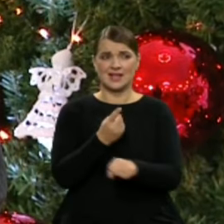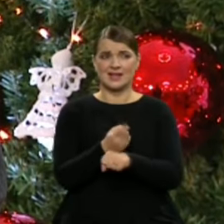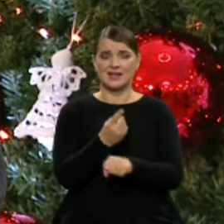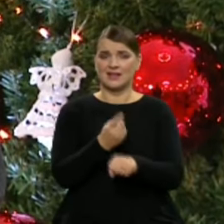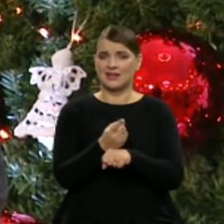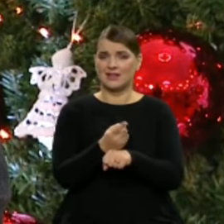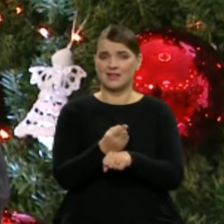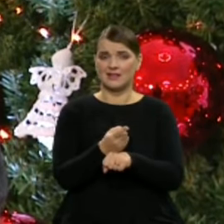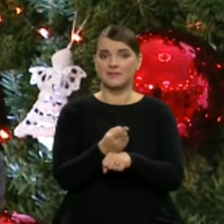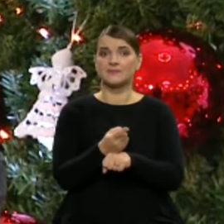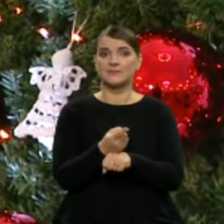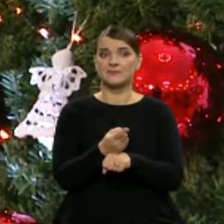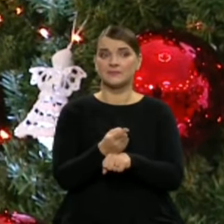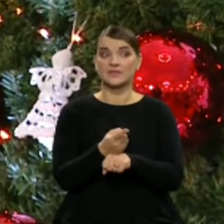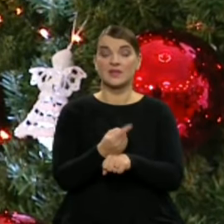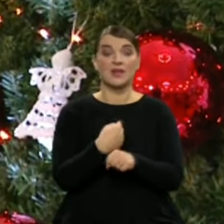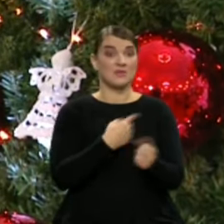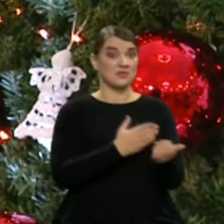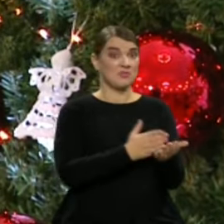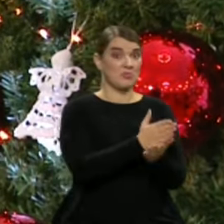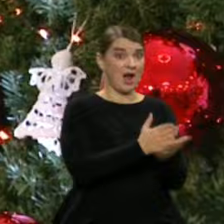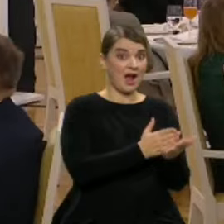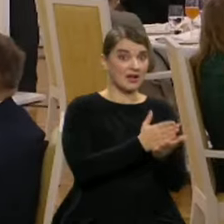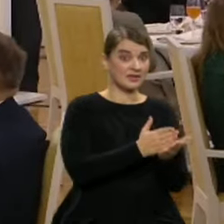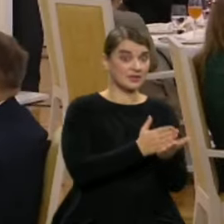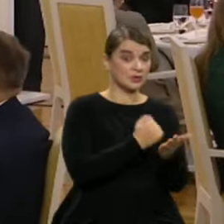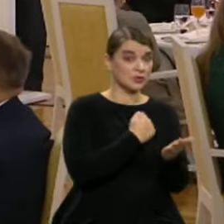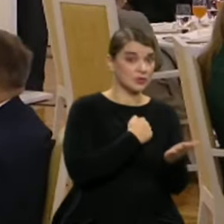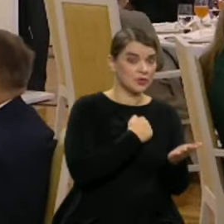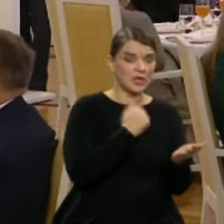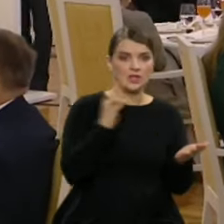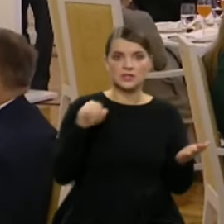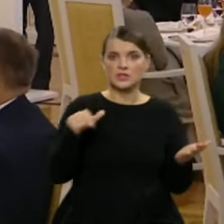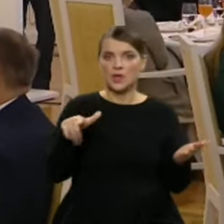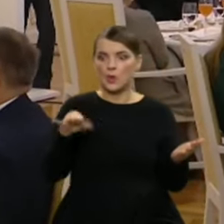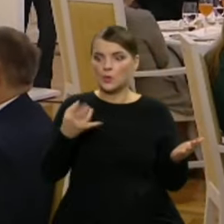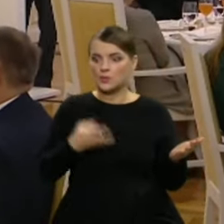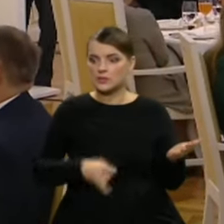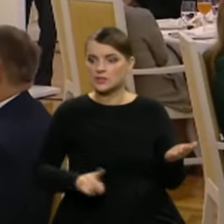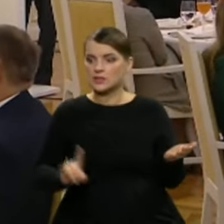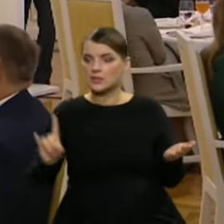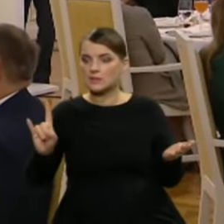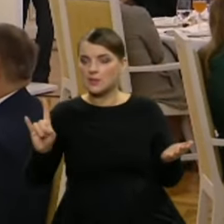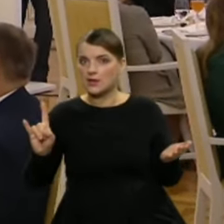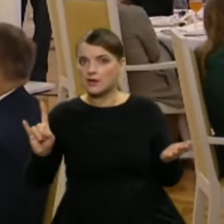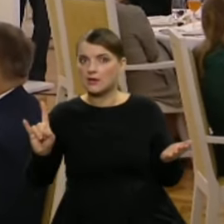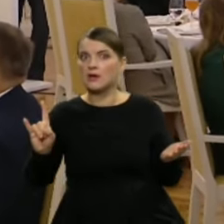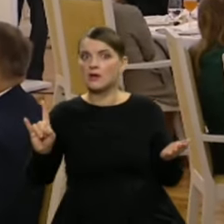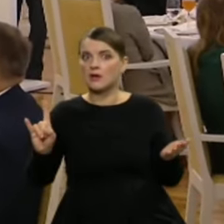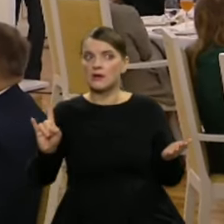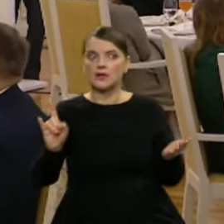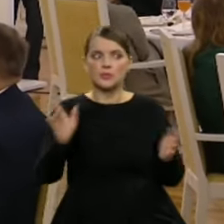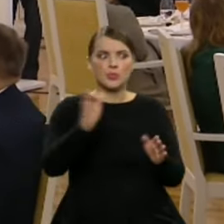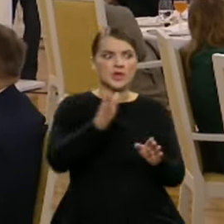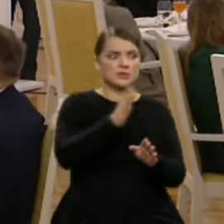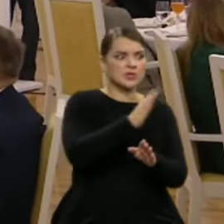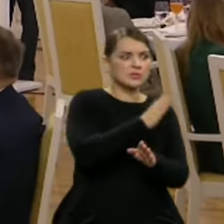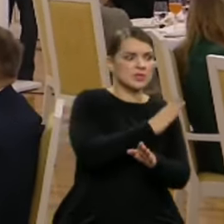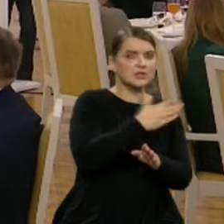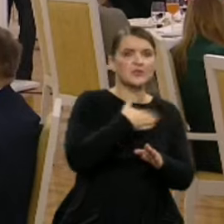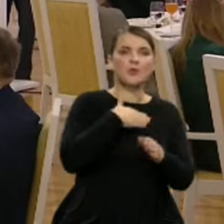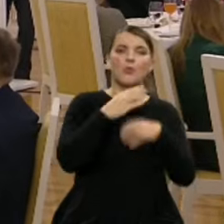Taigi, turint tokią patirtį, gimus Sauliukui, iki tol buvusi mano sėkmės